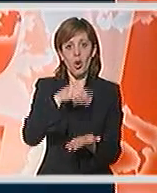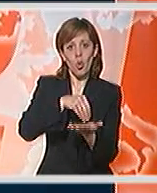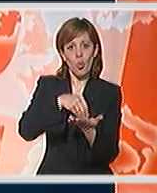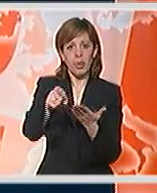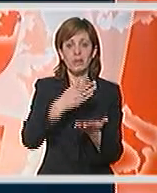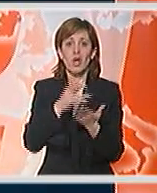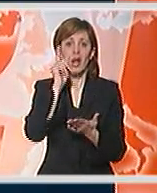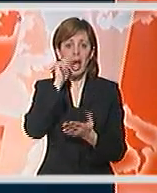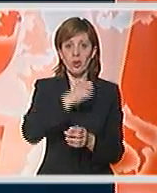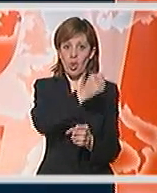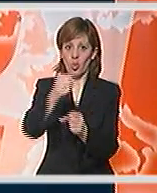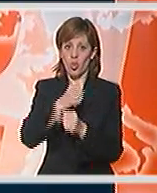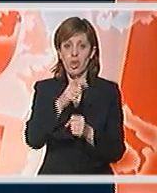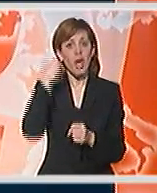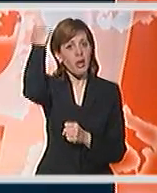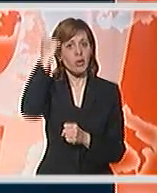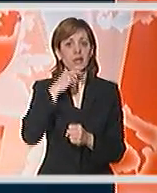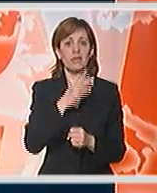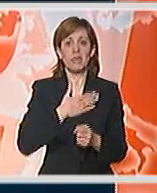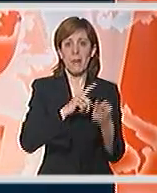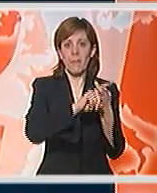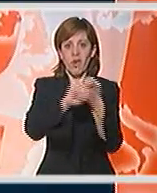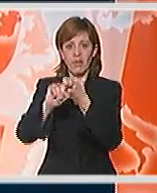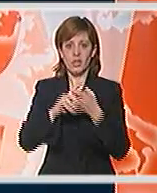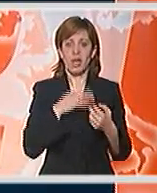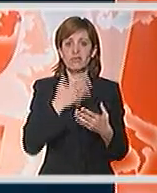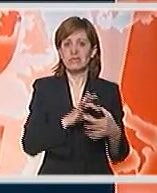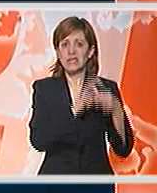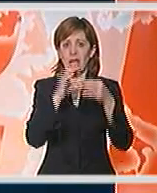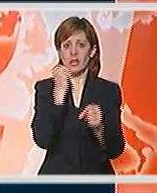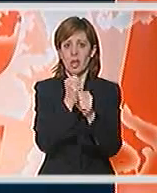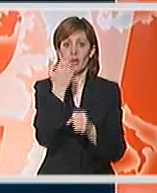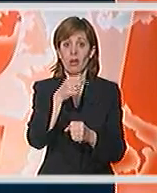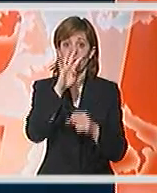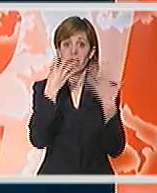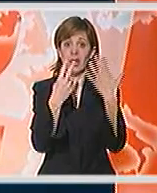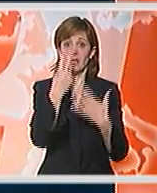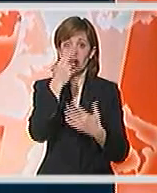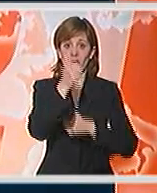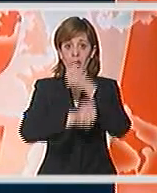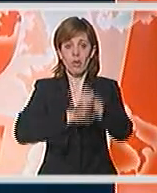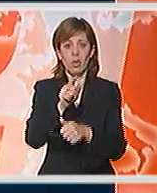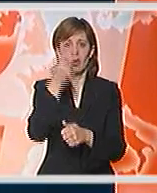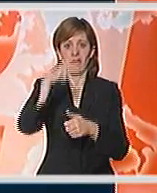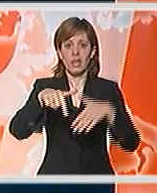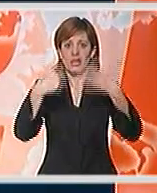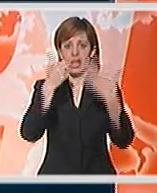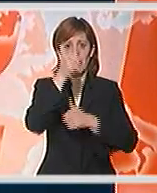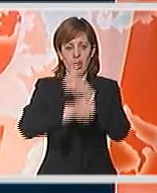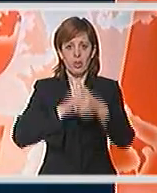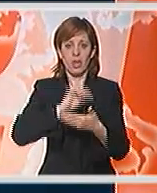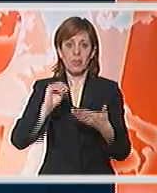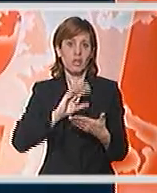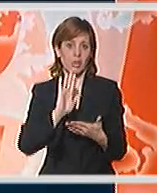za narodne kuhinje na Kosovu da bi povezao sebi staž od 1992. do 2007. godine, piše